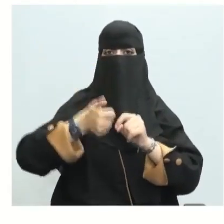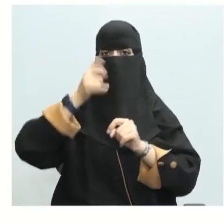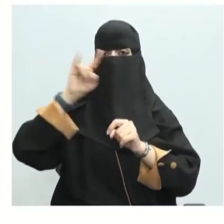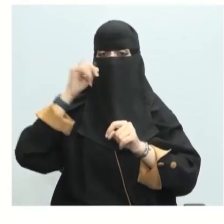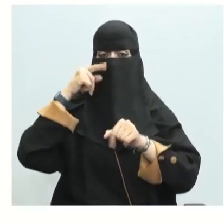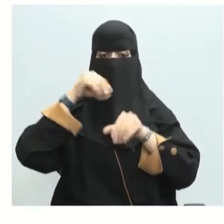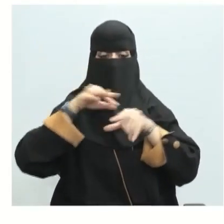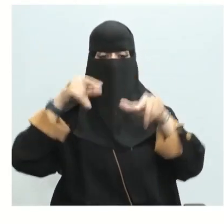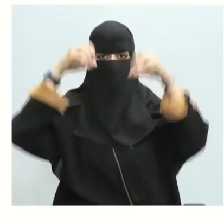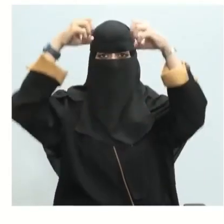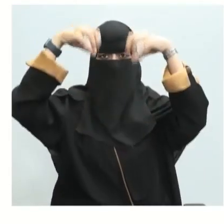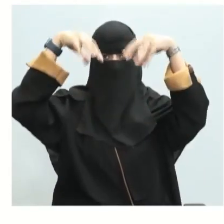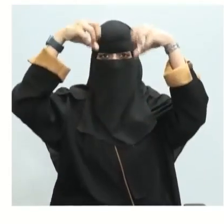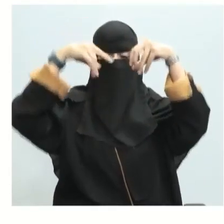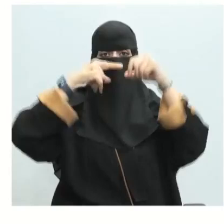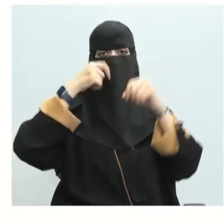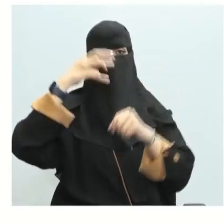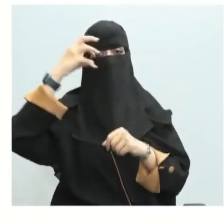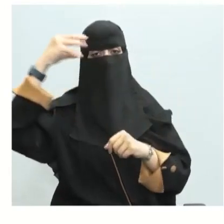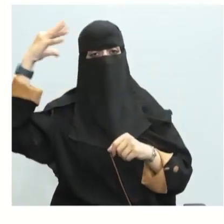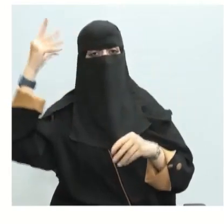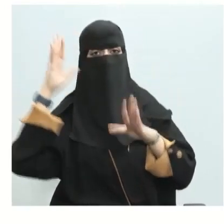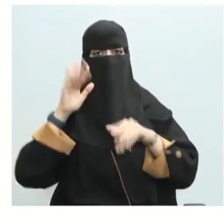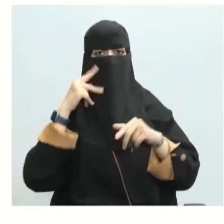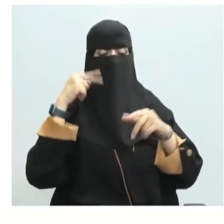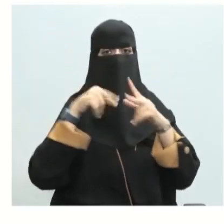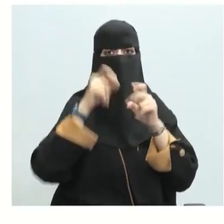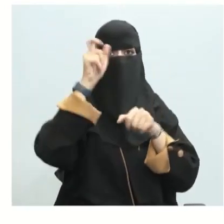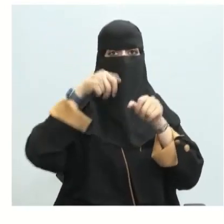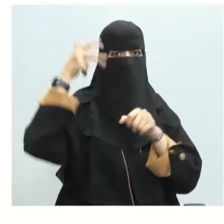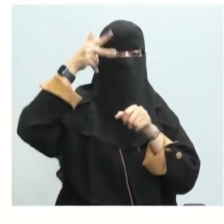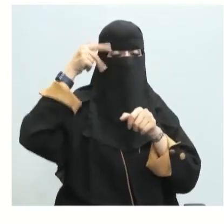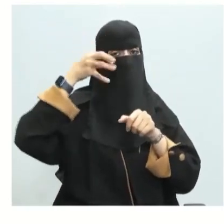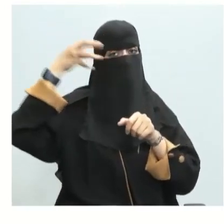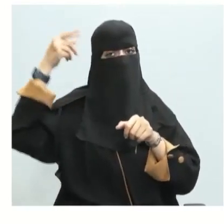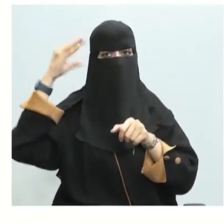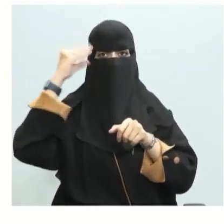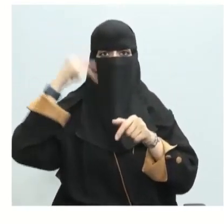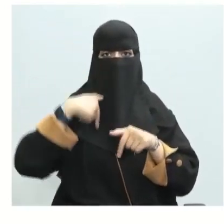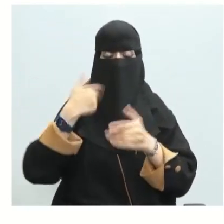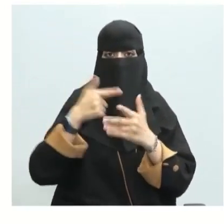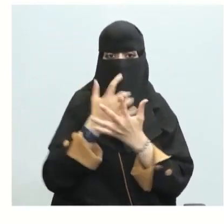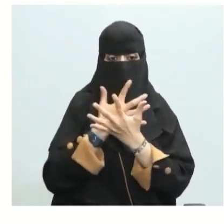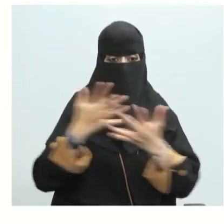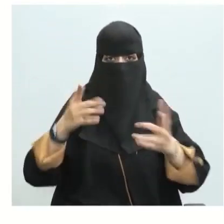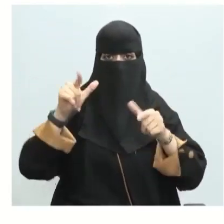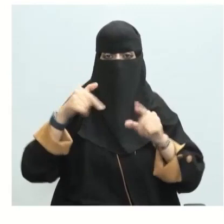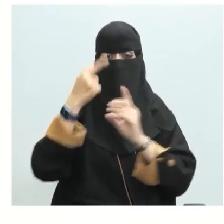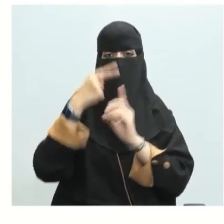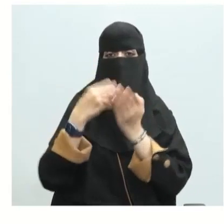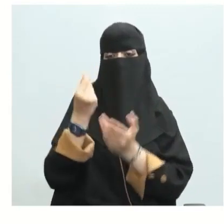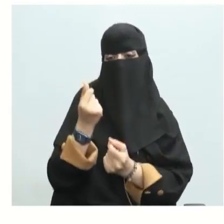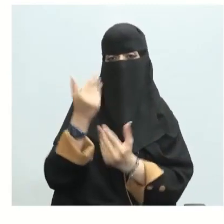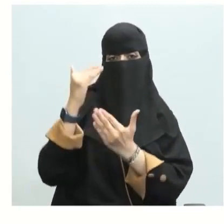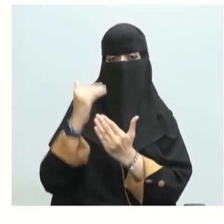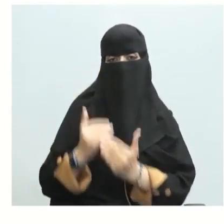سحري كافلام الخيال العلمي لكن ستكون قيمته الاقتصاديه عند اذ بما انه كثر عدده سيكون برخص